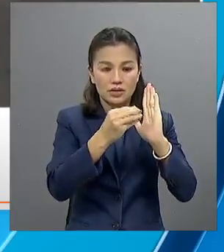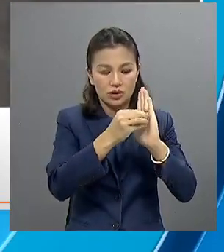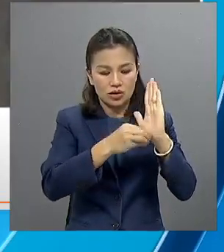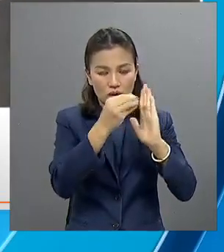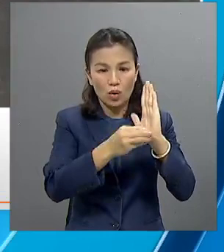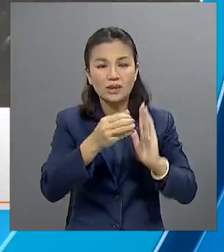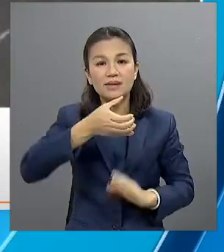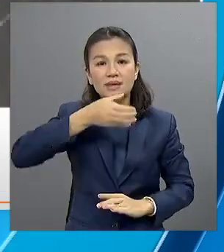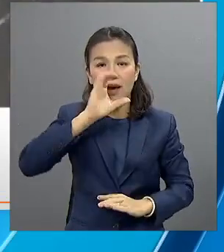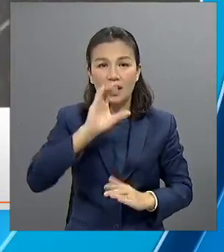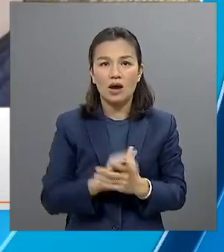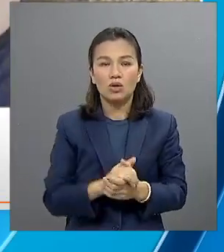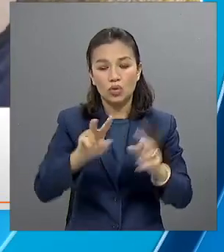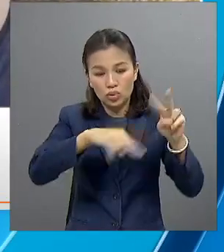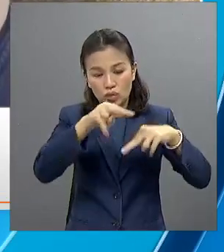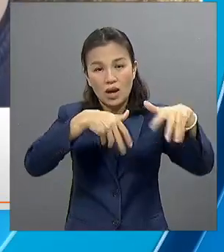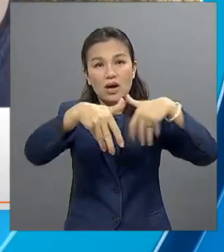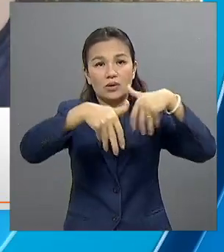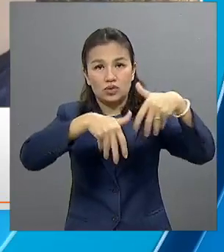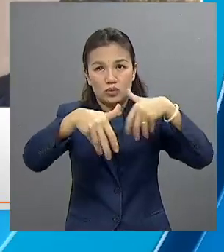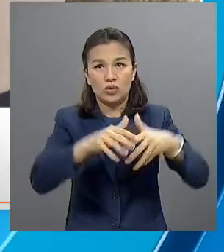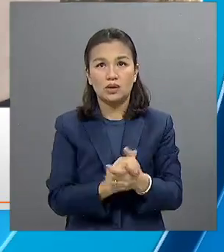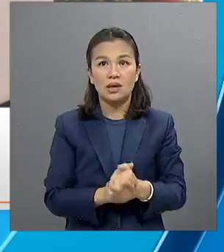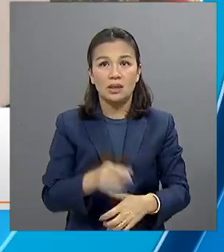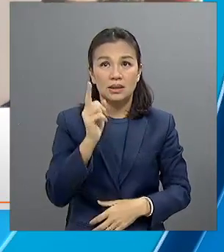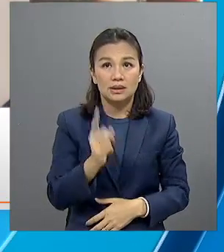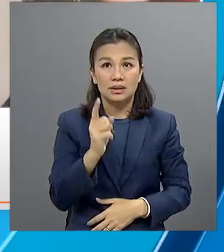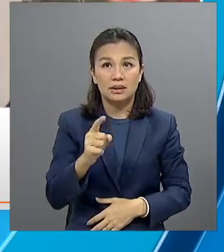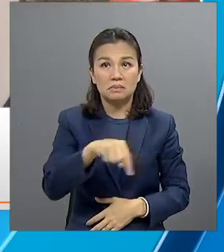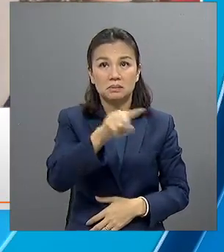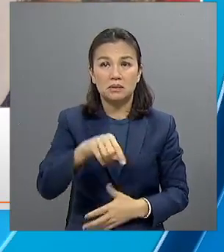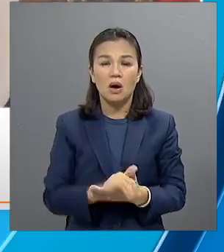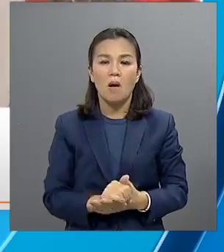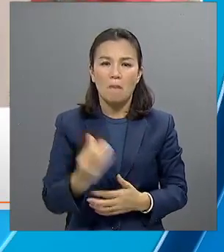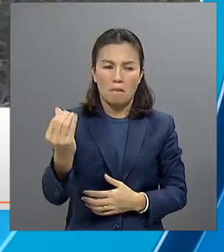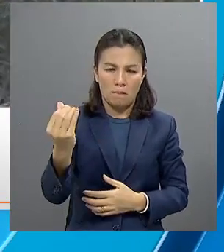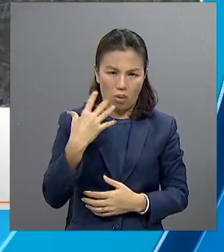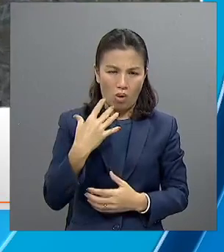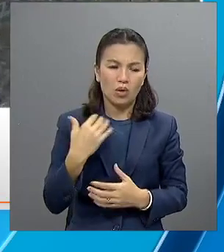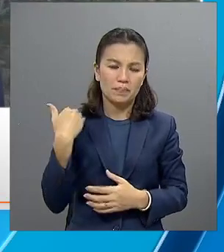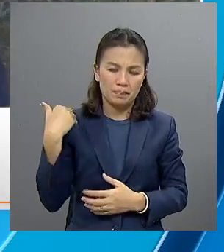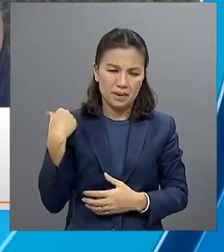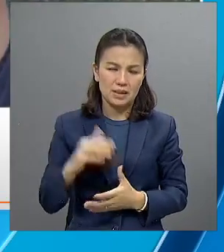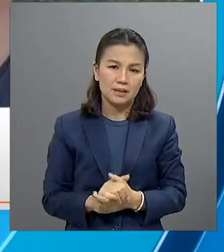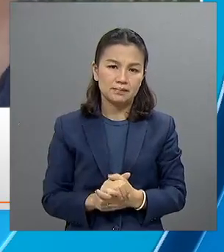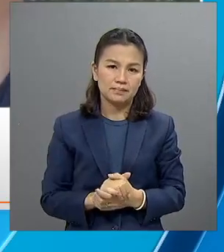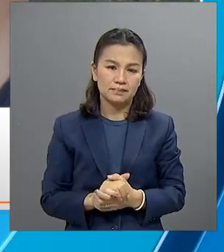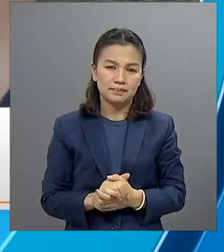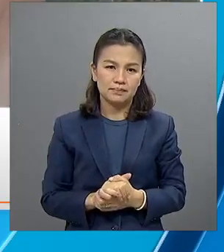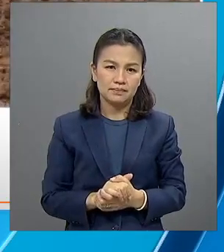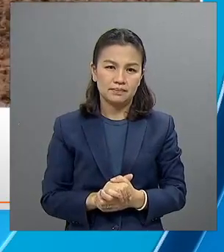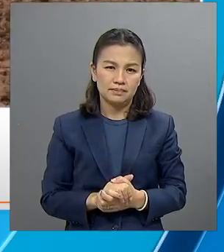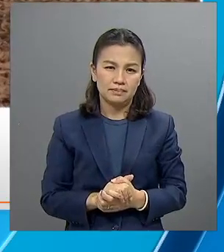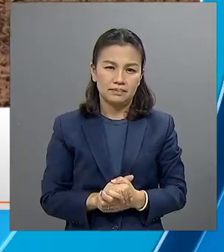ซึ่งจริงๆแล้วเนี่ยทางจังหวัดเองเนี่ยนะครับก็ได้รับแจ้งจากเนี่ยนะครับผู้มีชาวบ้านน